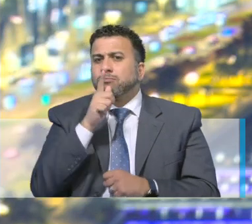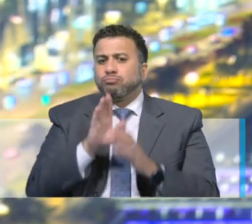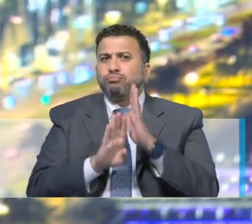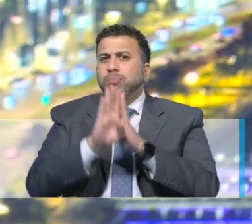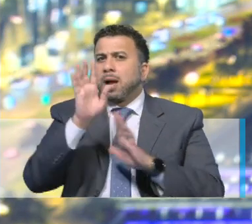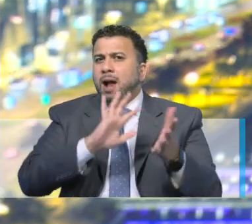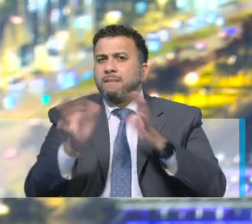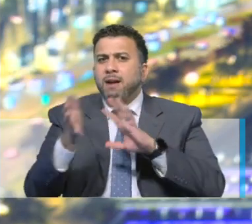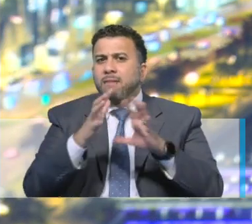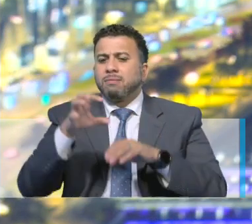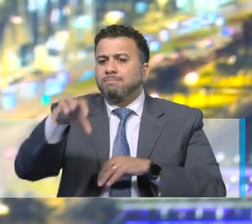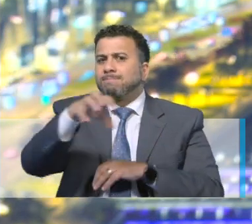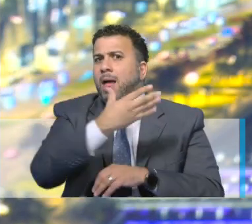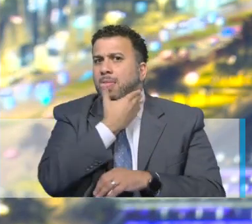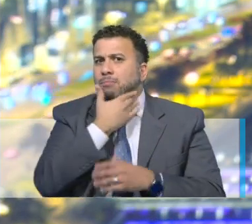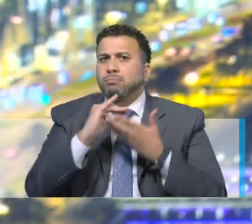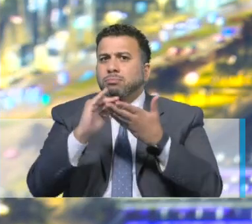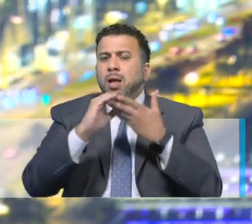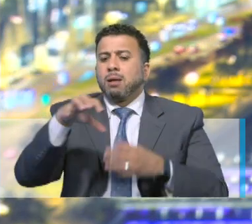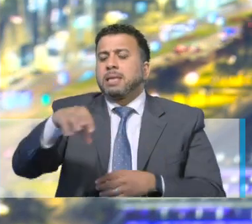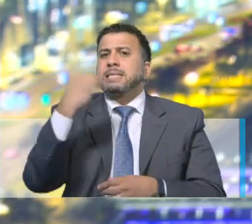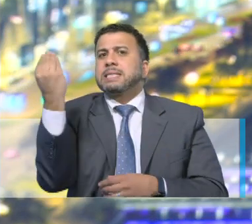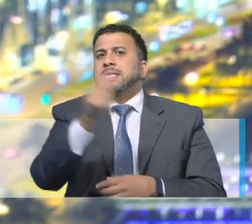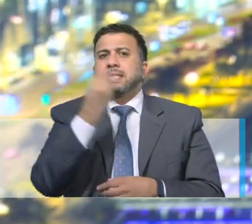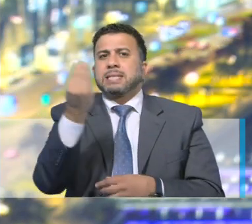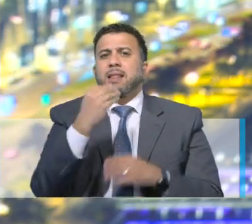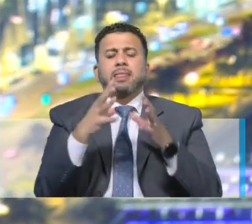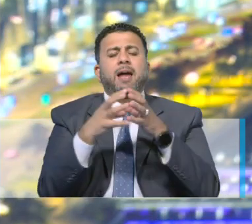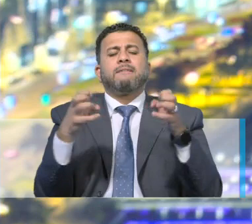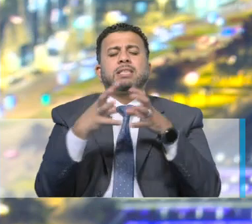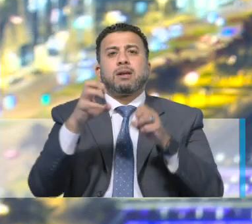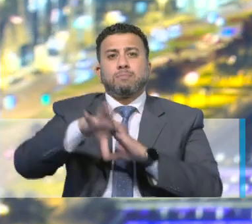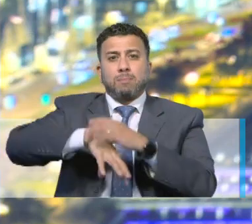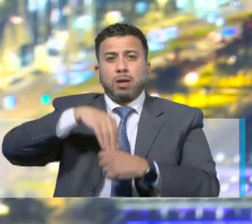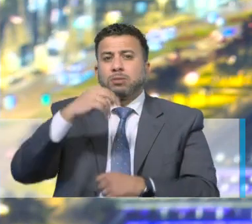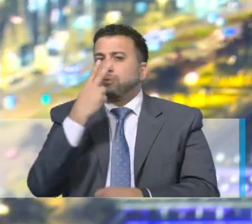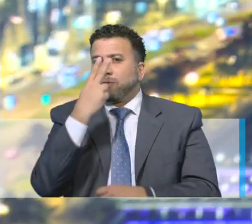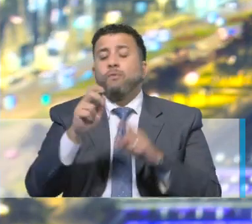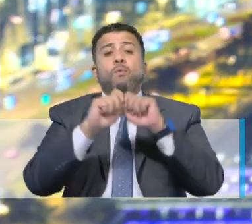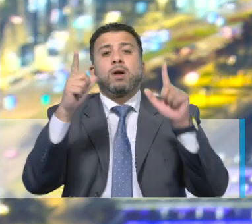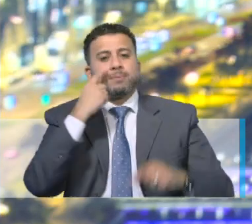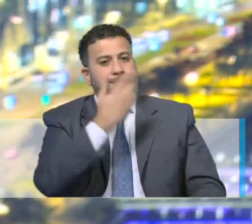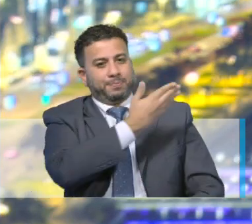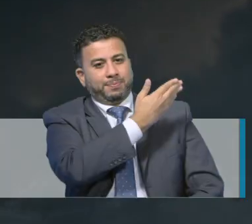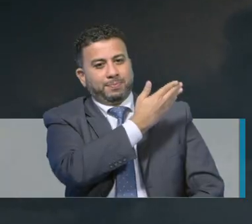ورفضها بالمرافق الخدميه والمواقع السياحيه تفاصيل تلك المشاريع في التقرير